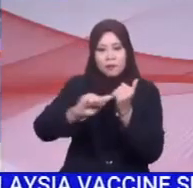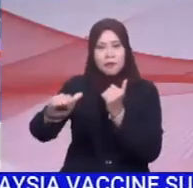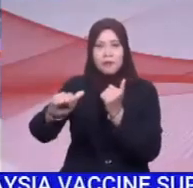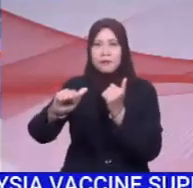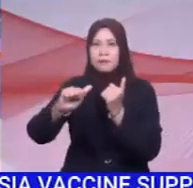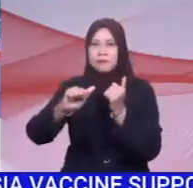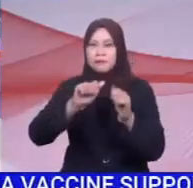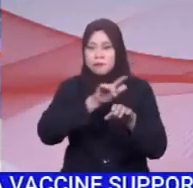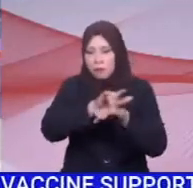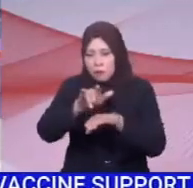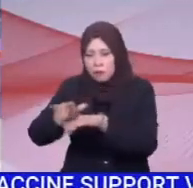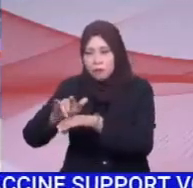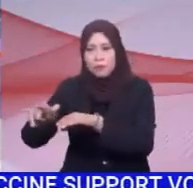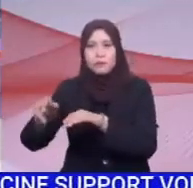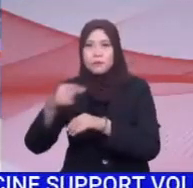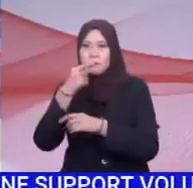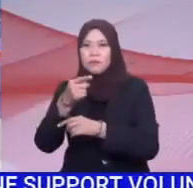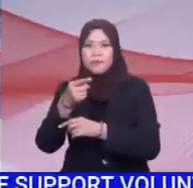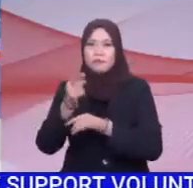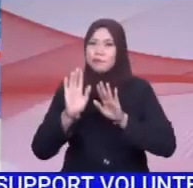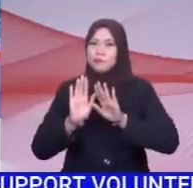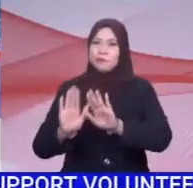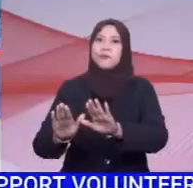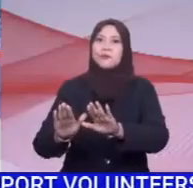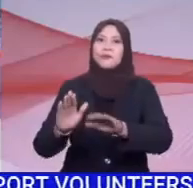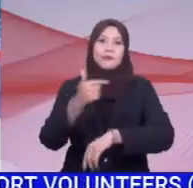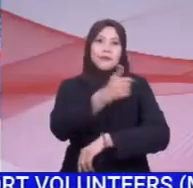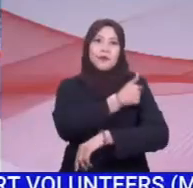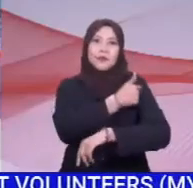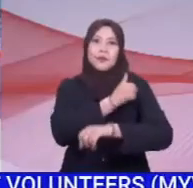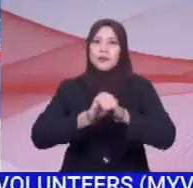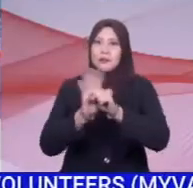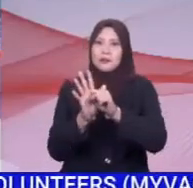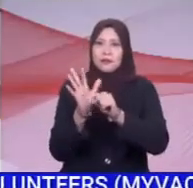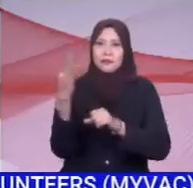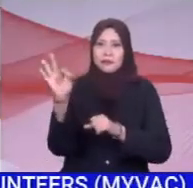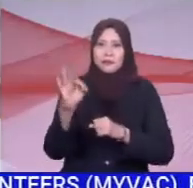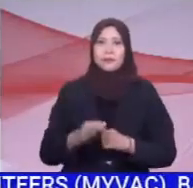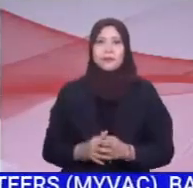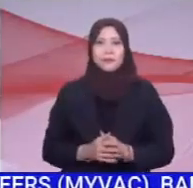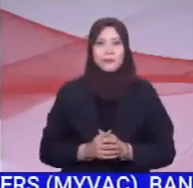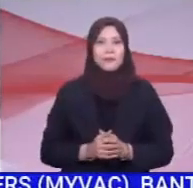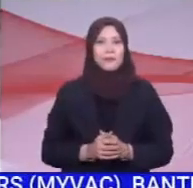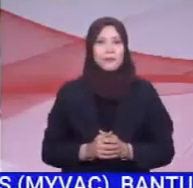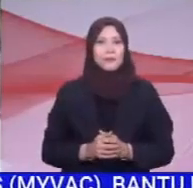digerakkan agar rakyat negara ini menolak vaksin COVID-19.